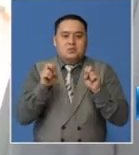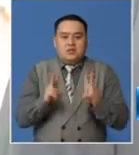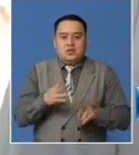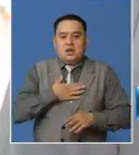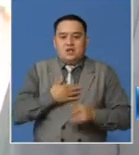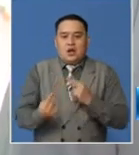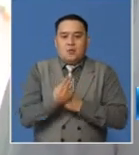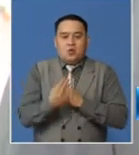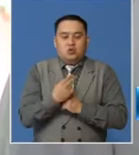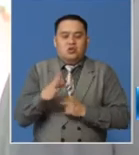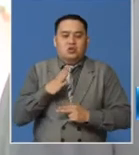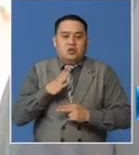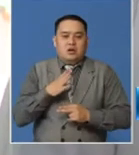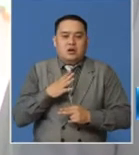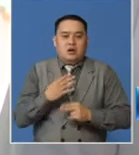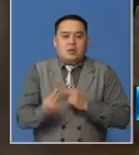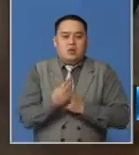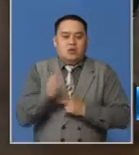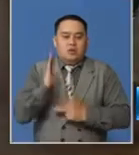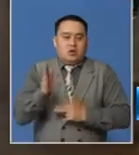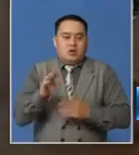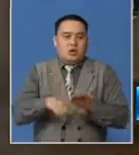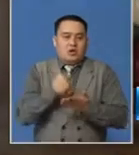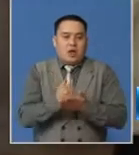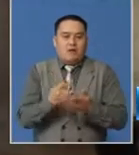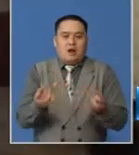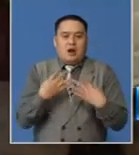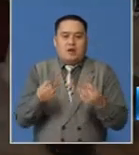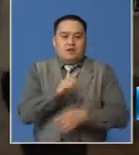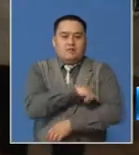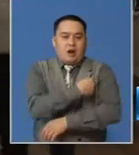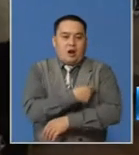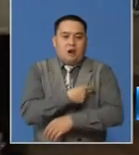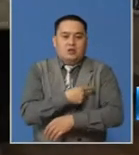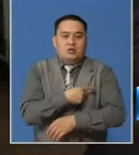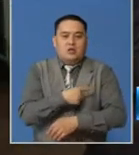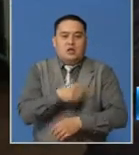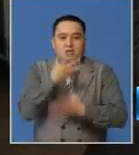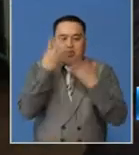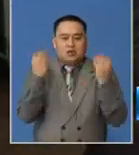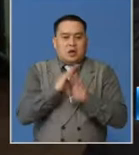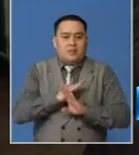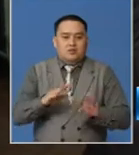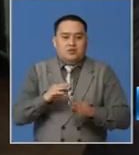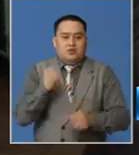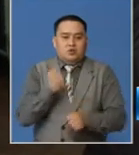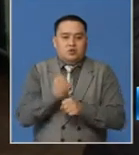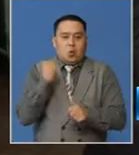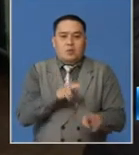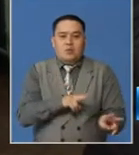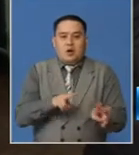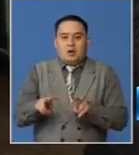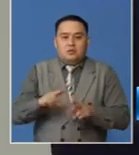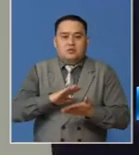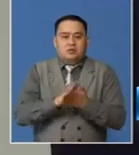наши обучились, и еще, конечно, мы их обучаем. И главное, говорят сами врачи, о чем не должны забывать, это строгий мониторинг